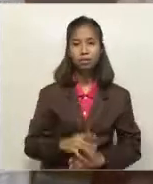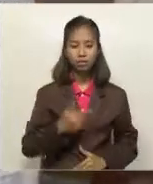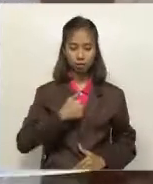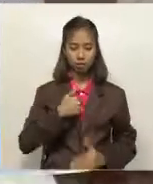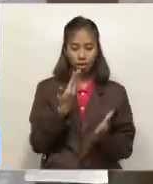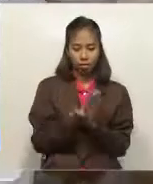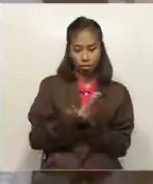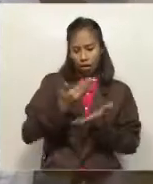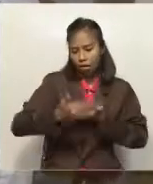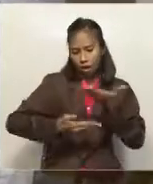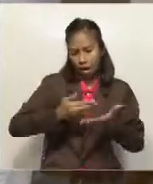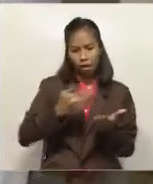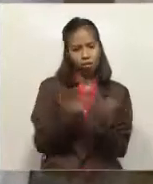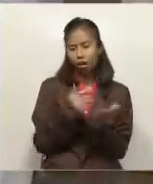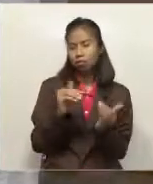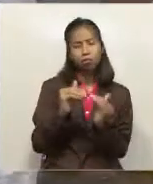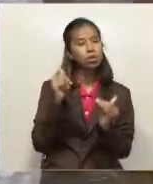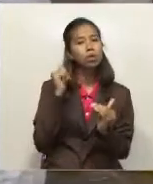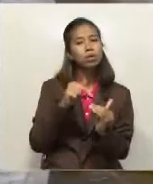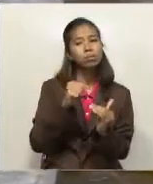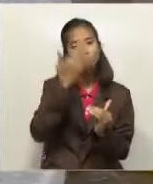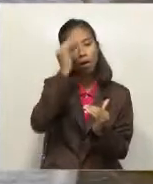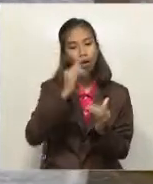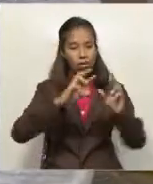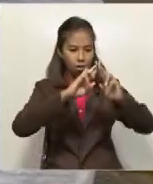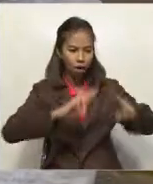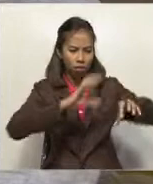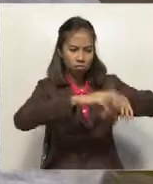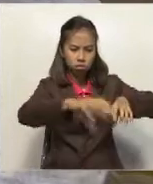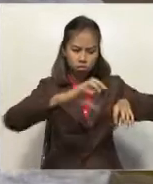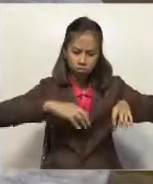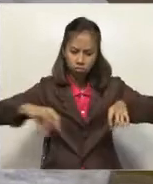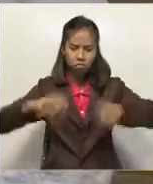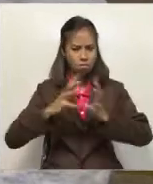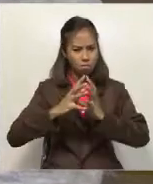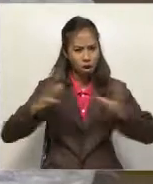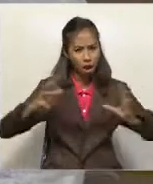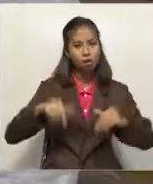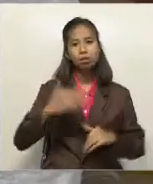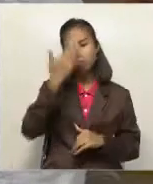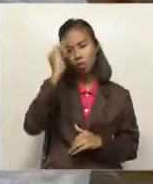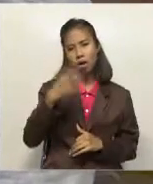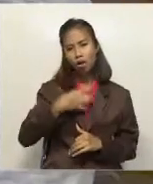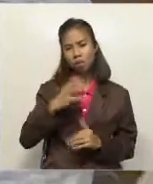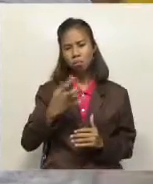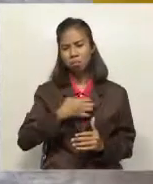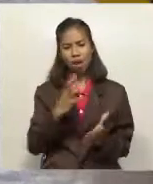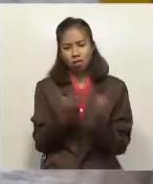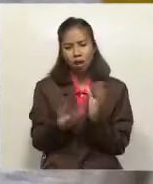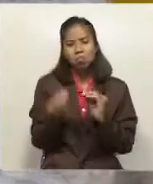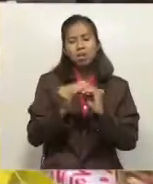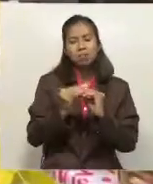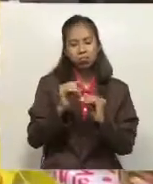พราะว่าร้านค้ามันเยอะแล้วคู่แข่งกันเยอะเราก็ขายราคาแบบลูกค้าเก่าเราอะเราก็ไม่อยากจะขึ้นราคา